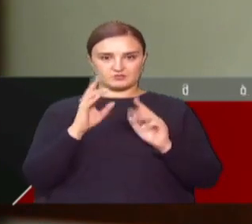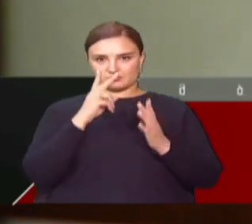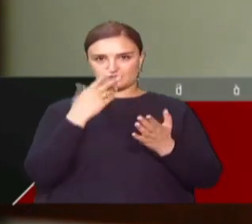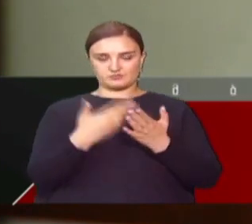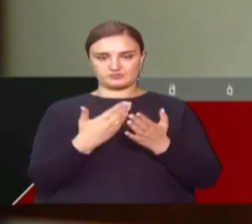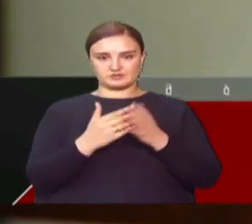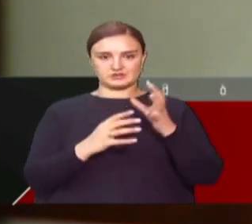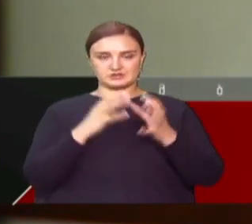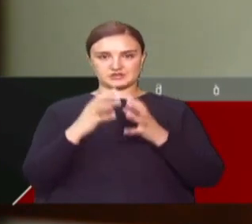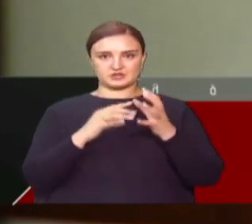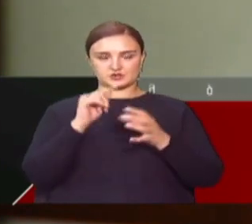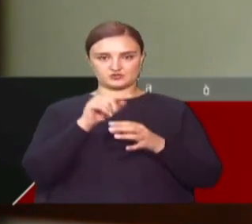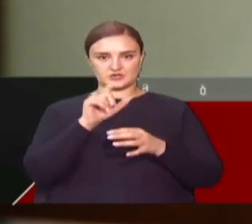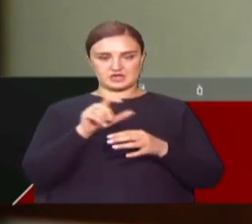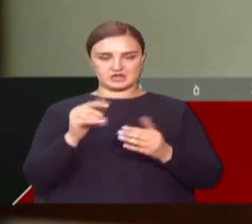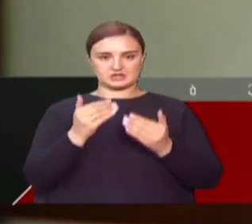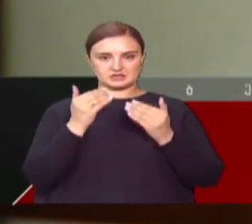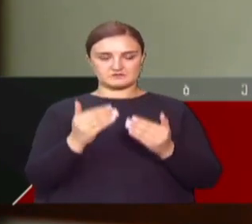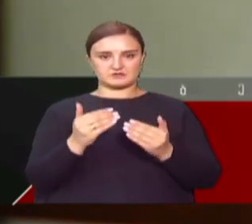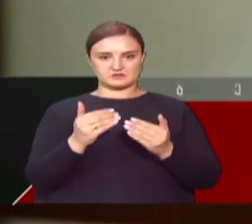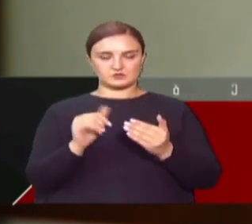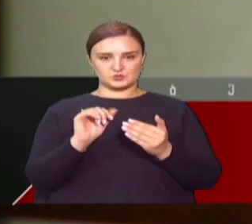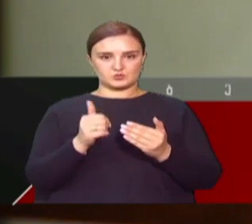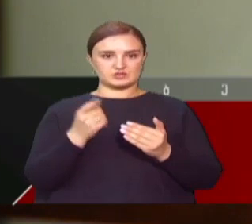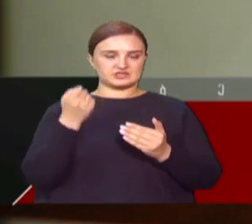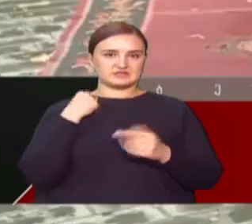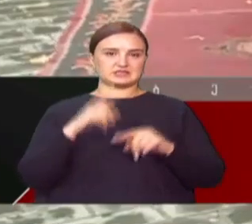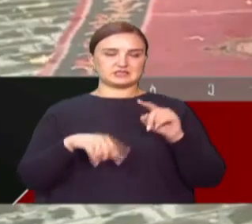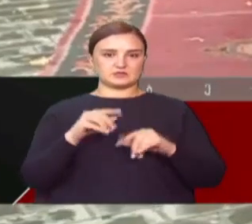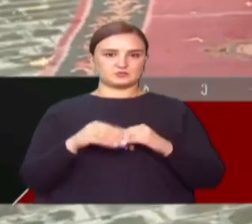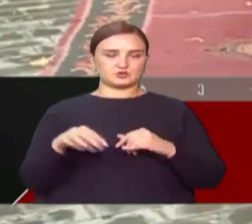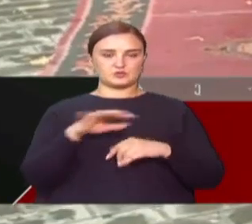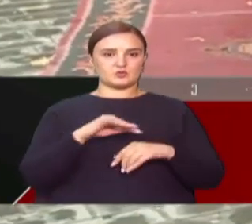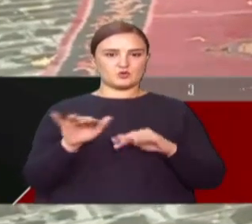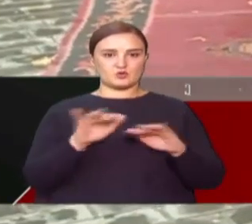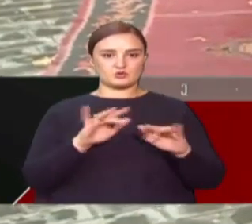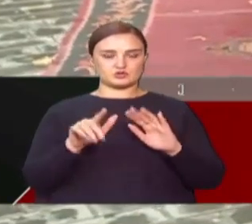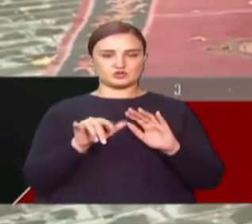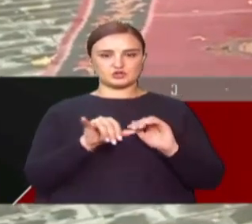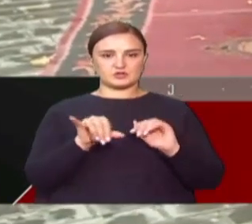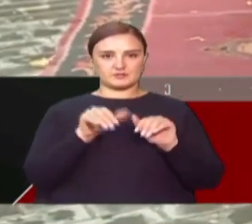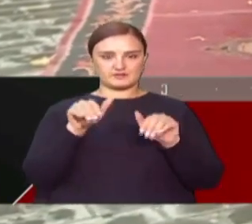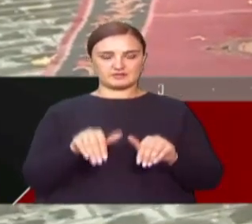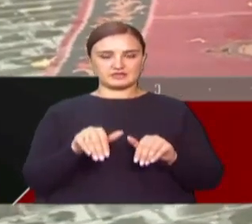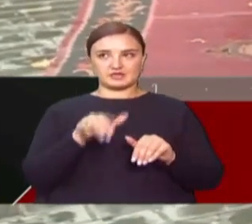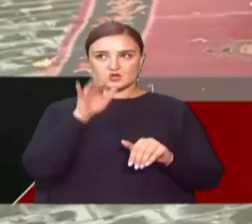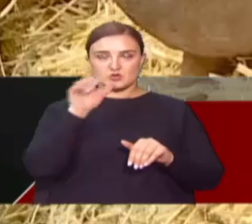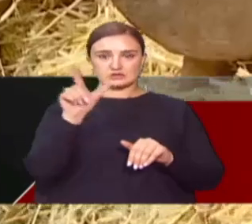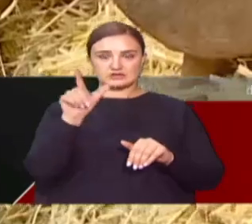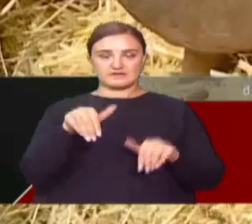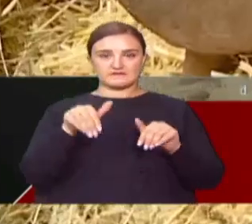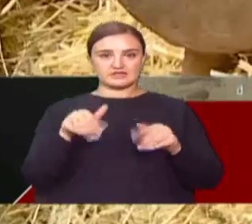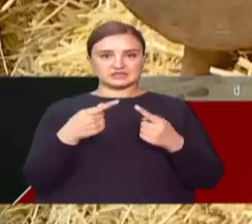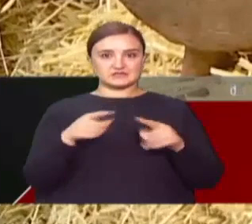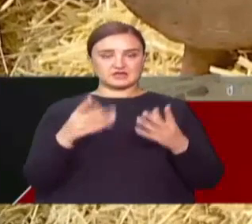საერთაშორისო აუდიტორიისთვის და გავაცნობთ ქვეყანას, როგორც ღვინის სამშობლოს. ღონისძიებები შაბათკვირას დღის 14 საათზე, ხოლო კვირის